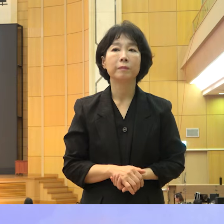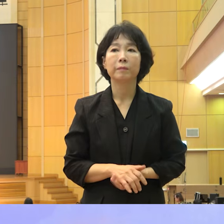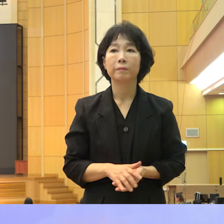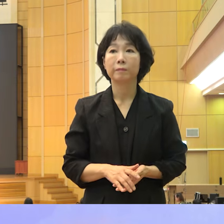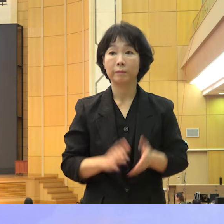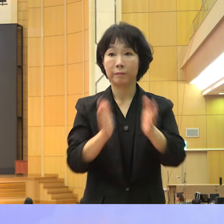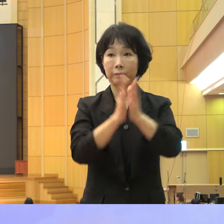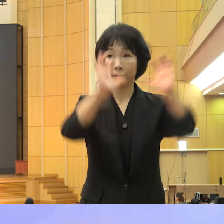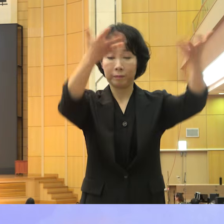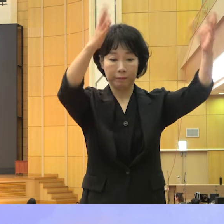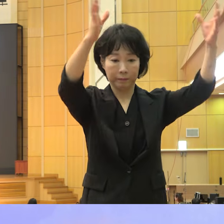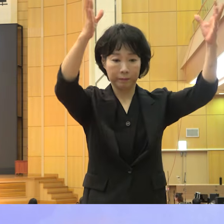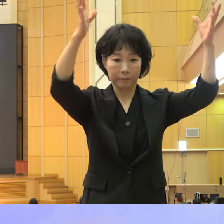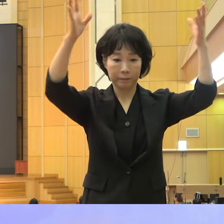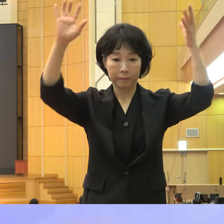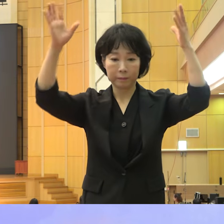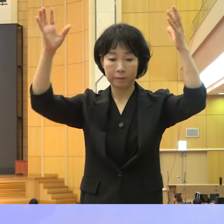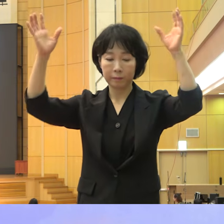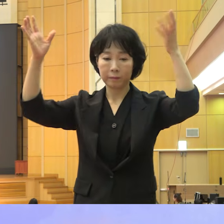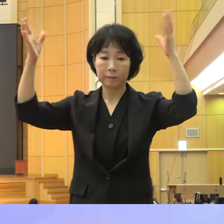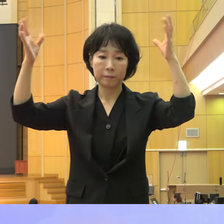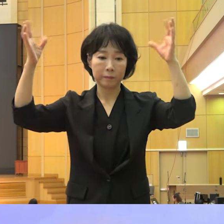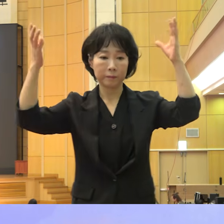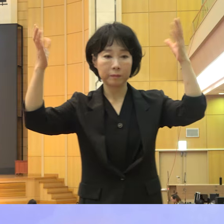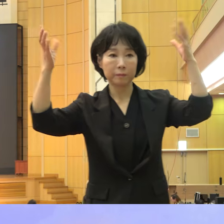아멘. 하나님께 영광의 박수 올리겠습니다.